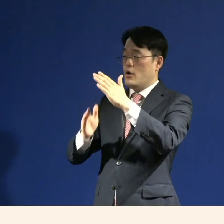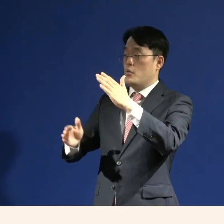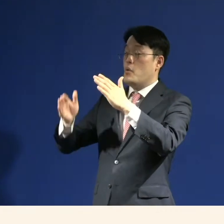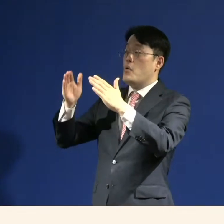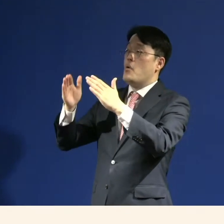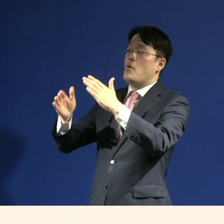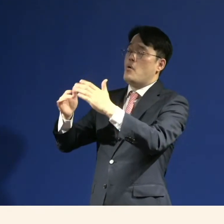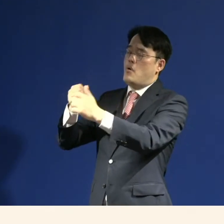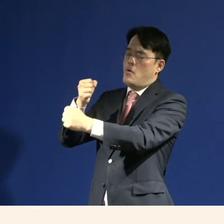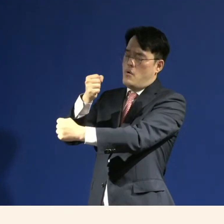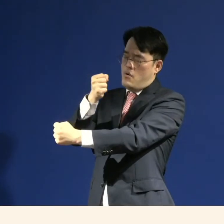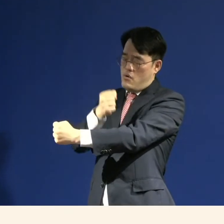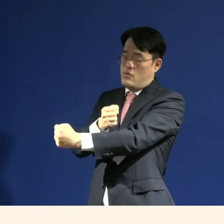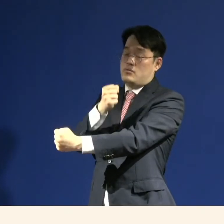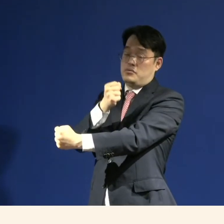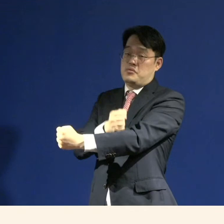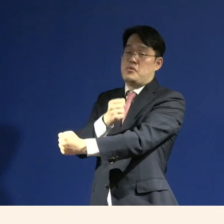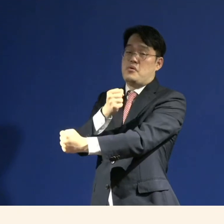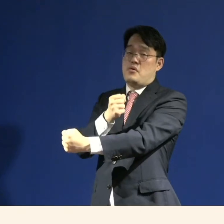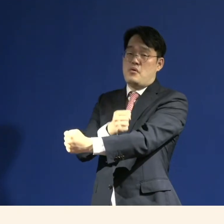보혈의